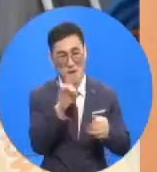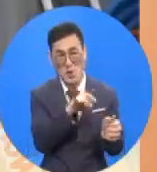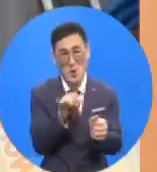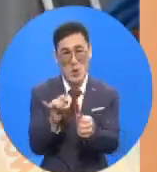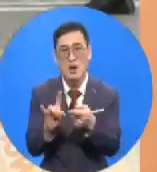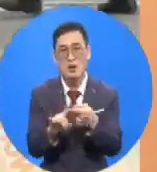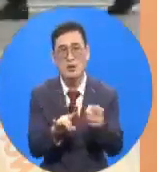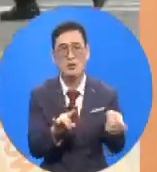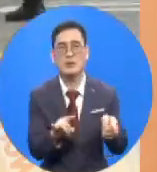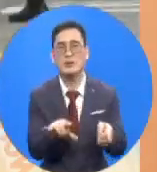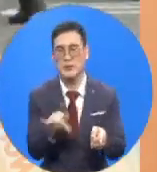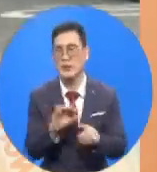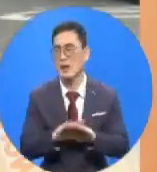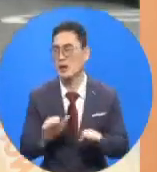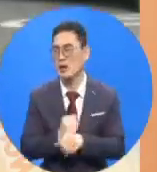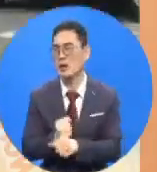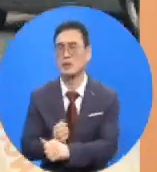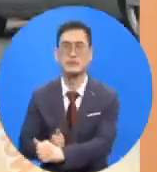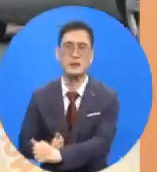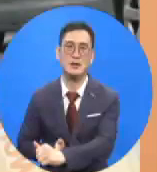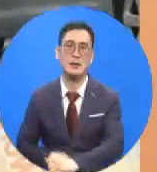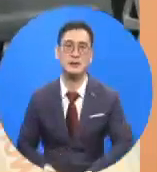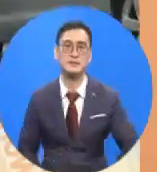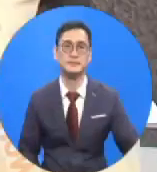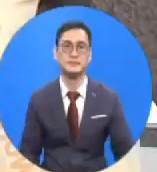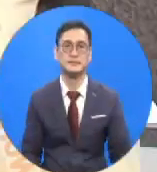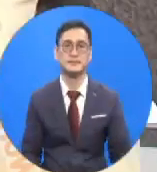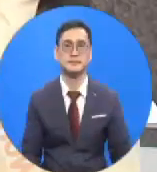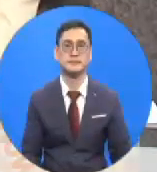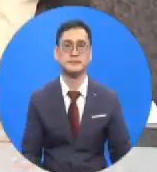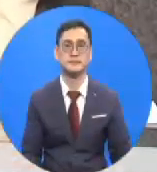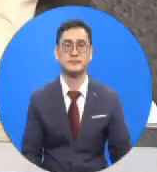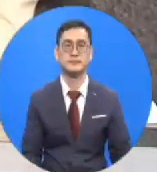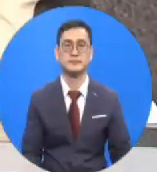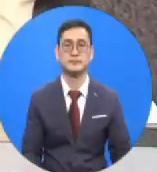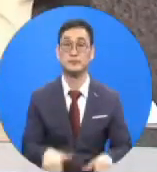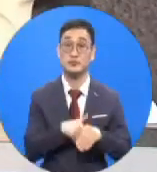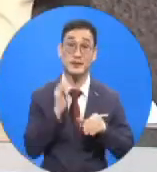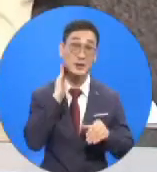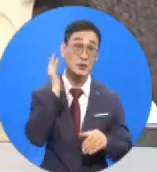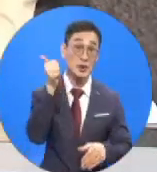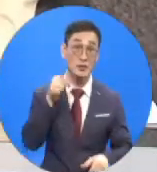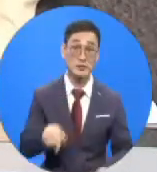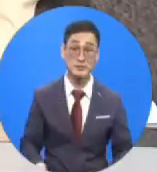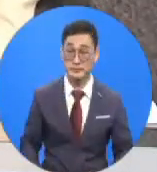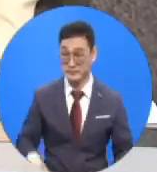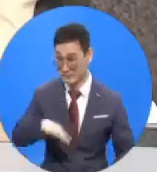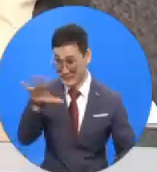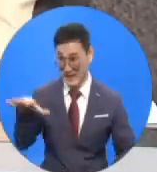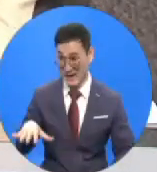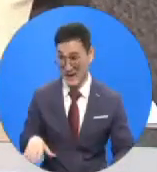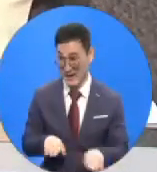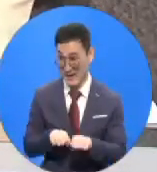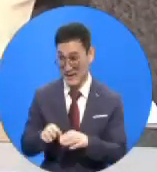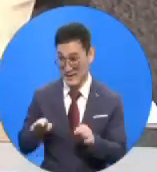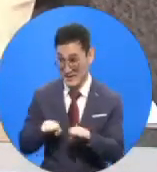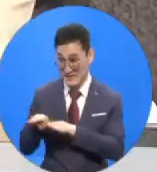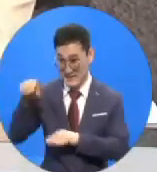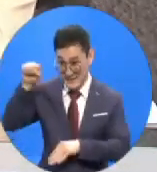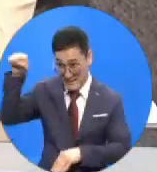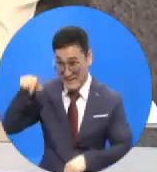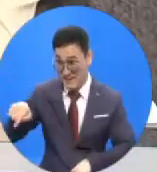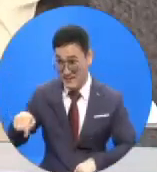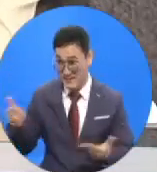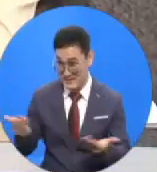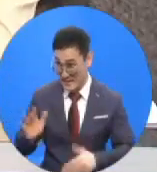상황이 아닌가 그럼 좀 호수를 들고 싶습니다 4 언젠가 대통령은 의료계 집단 휴진 을 두고 구민들의 전방